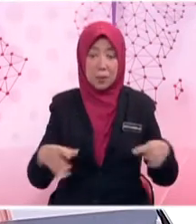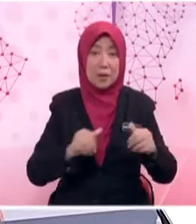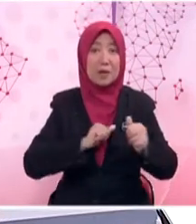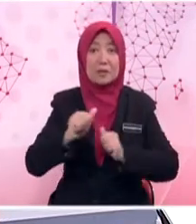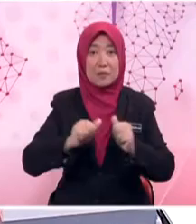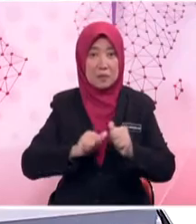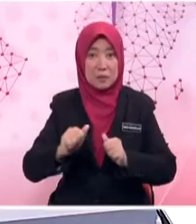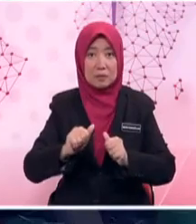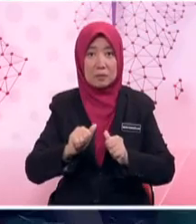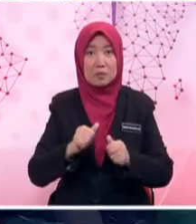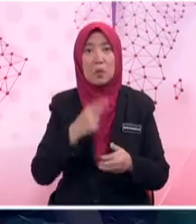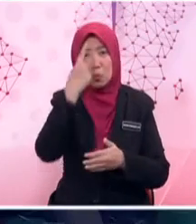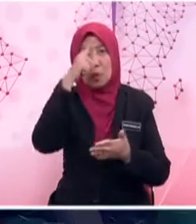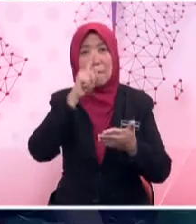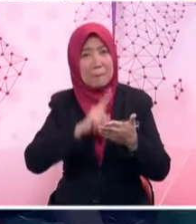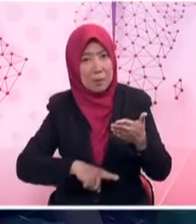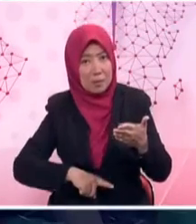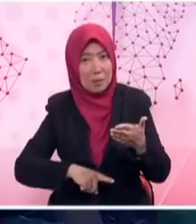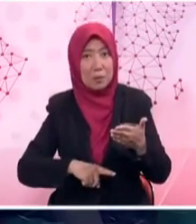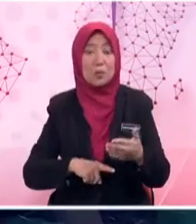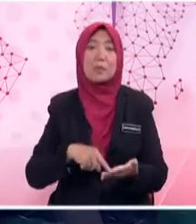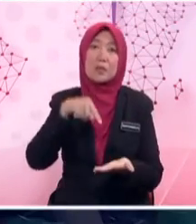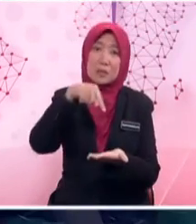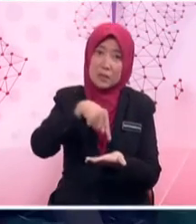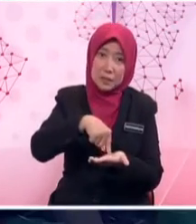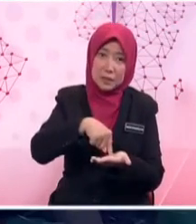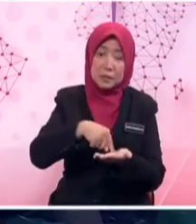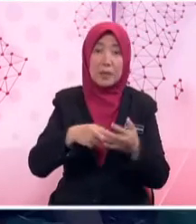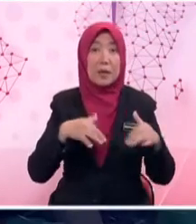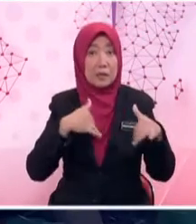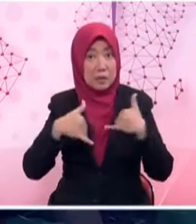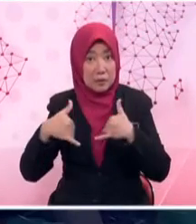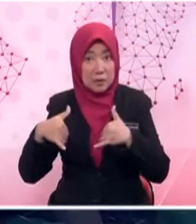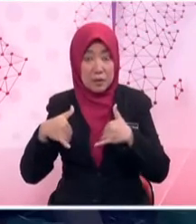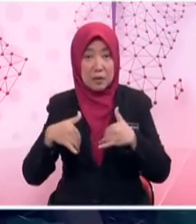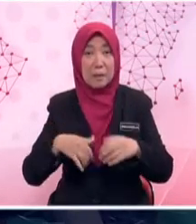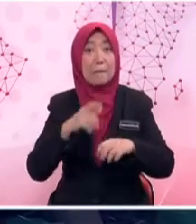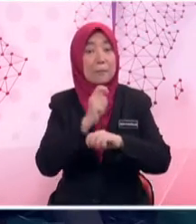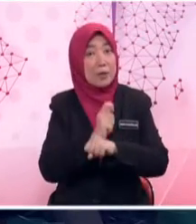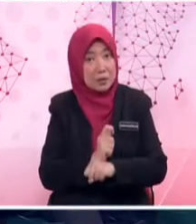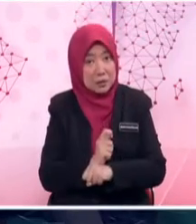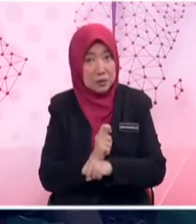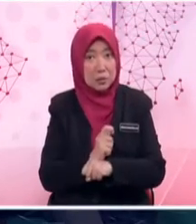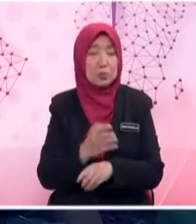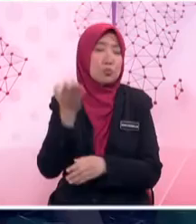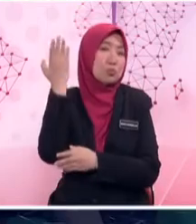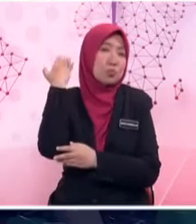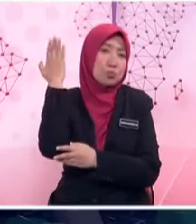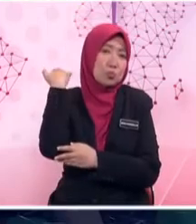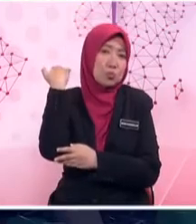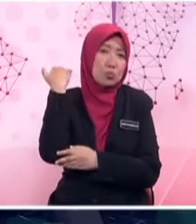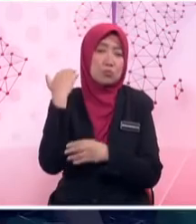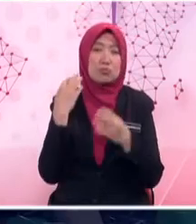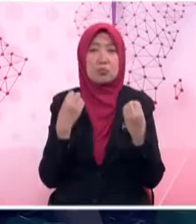Ya, sebenarnya ini adalah permainan tradisional. Permainan tradisional ni kan sekarang ni makin lama makin dah